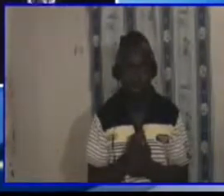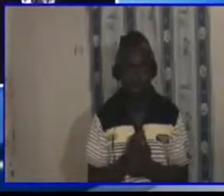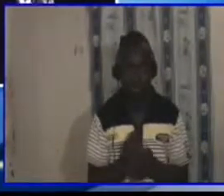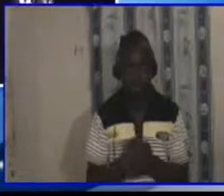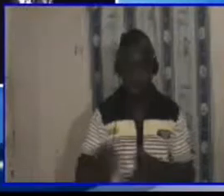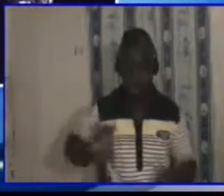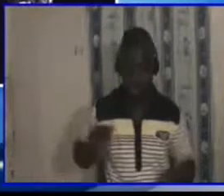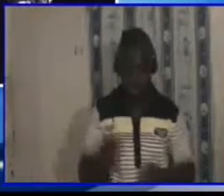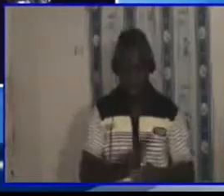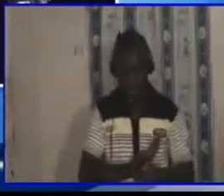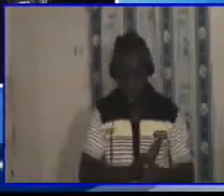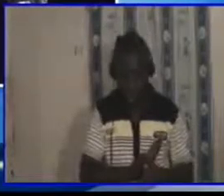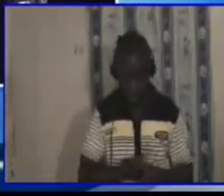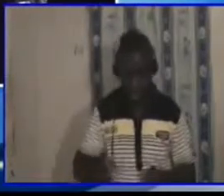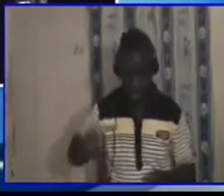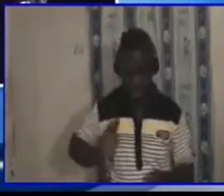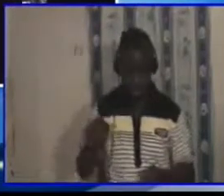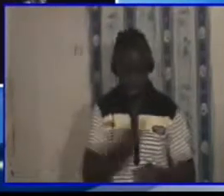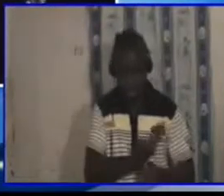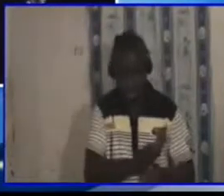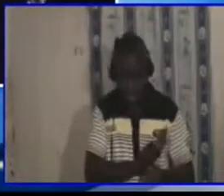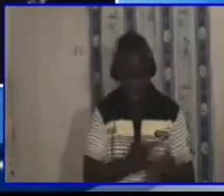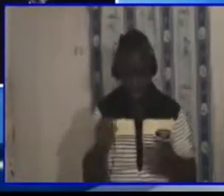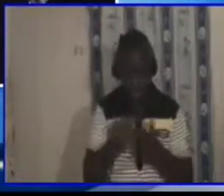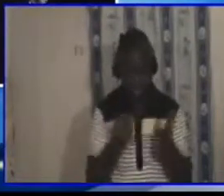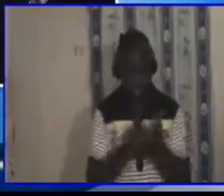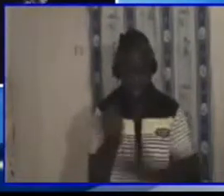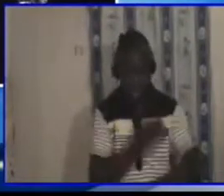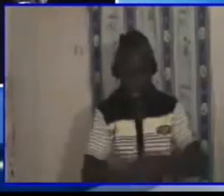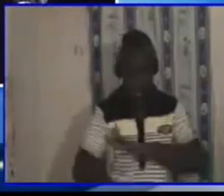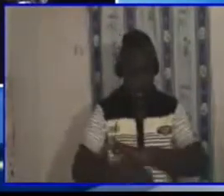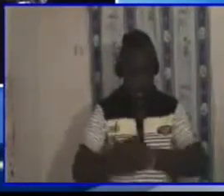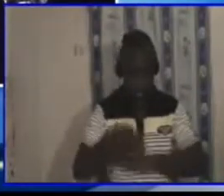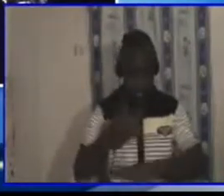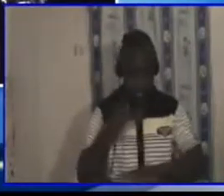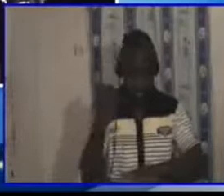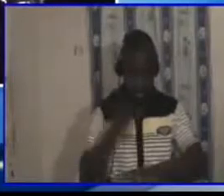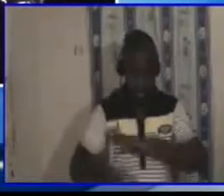questo è ciò di cui abbiamo bisogno oggi